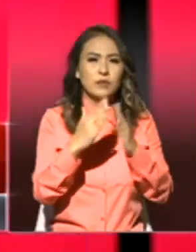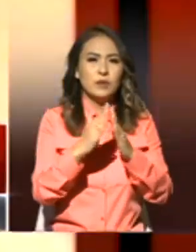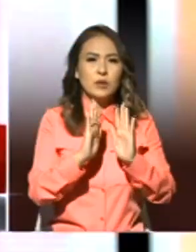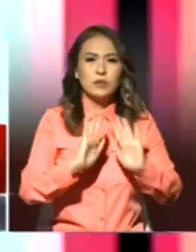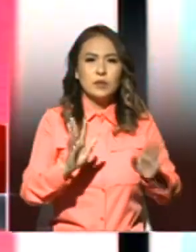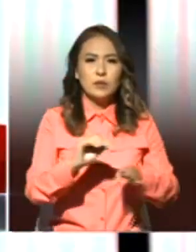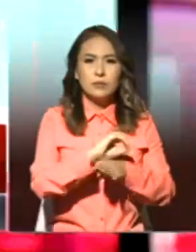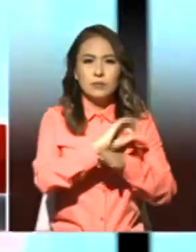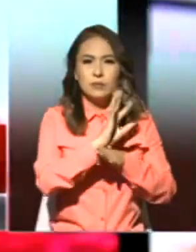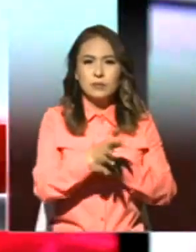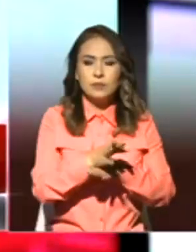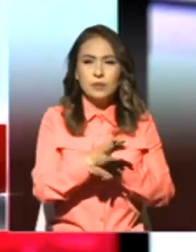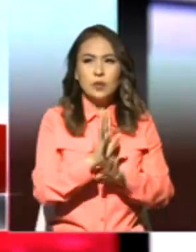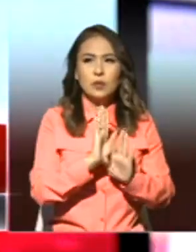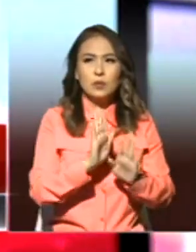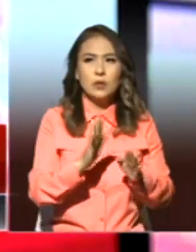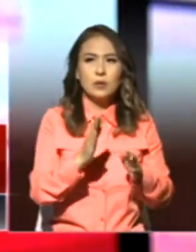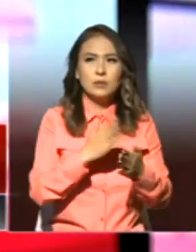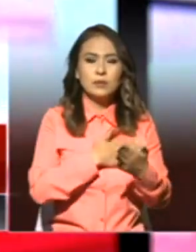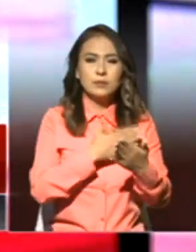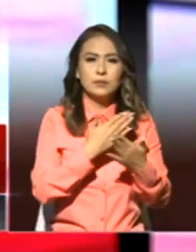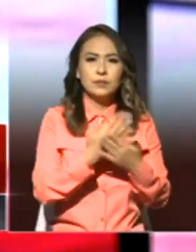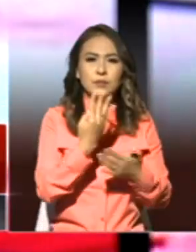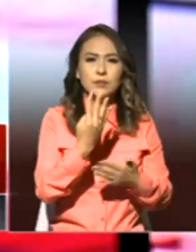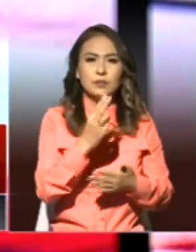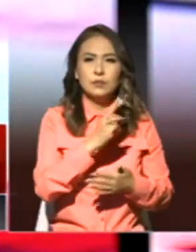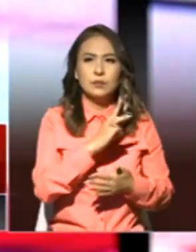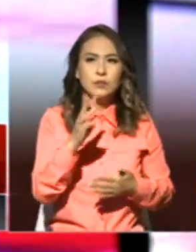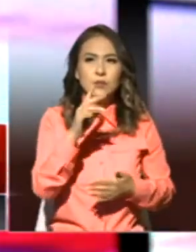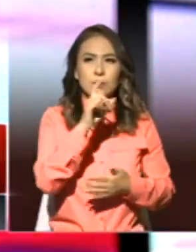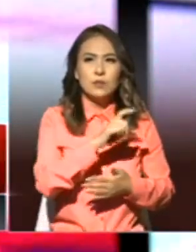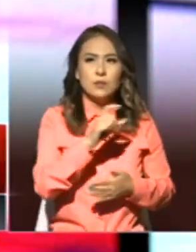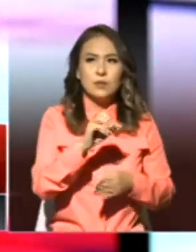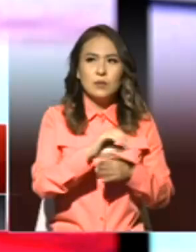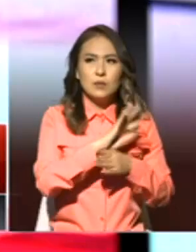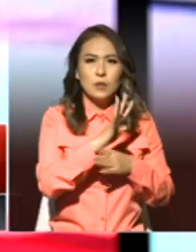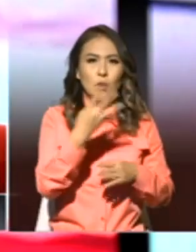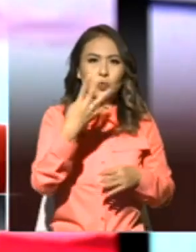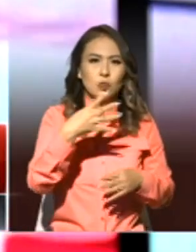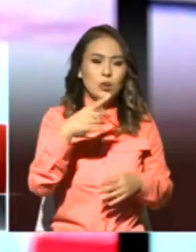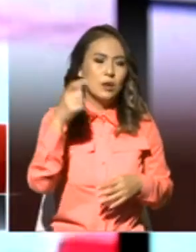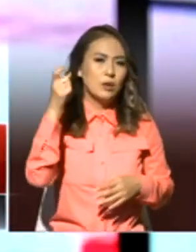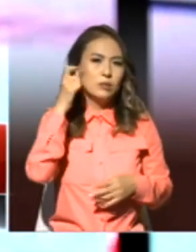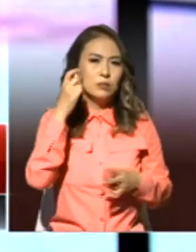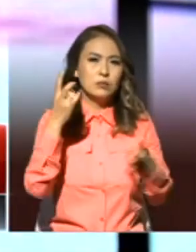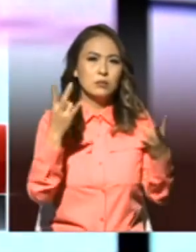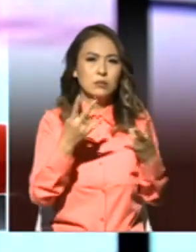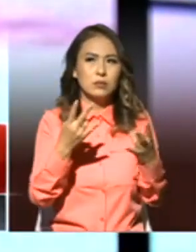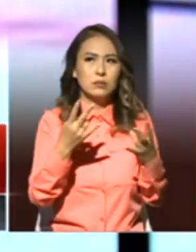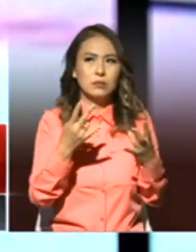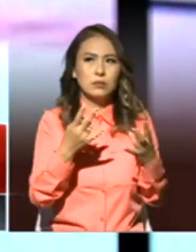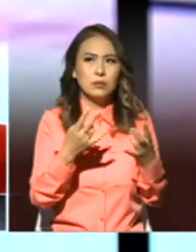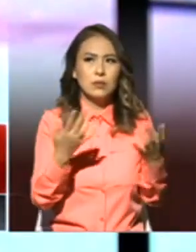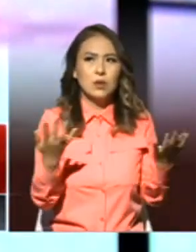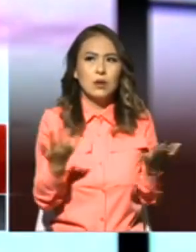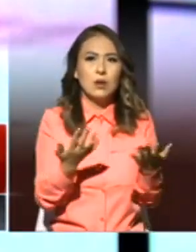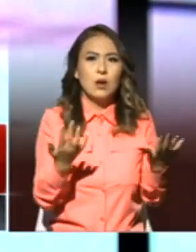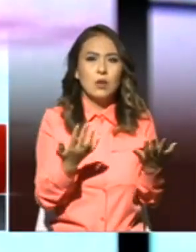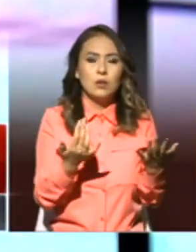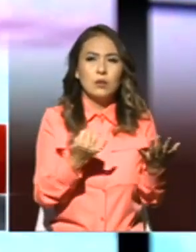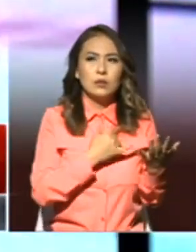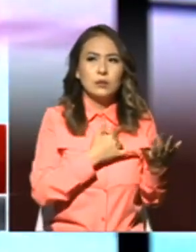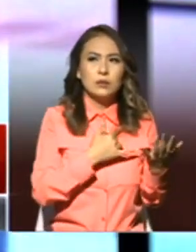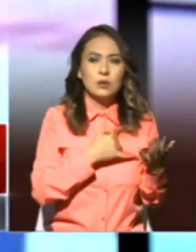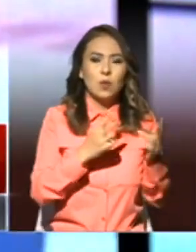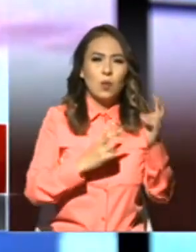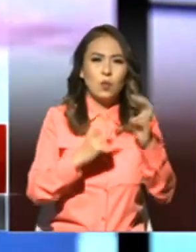қамтамасыз етуге жетеді. Дәл сондай қарқынмен 4 миллион азаматты қамтамасыз ететін 40 жыл керек болады. Онда қандай? Демек, бізде